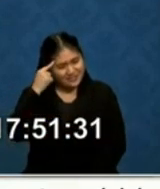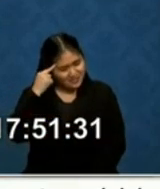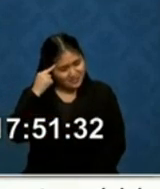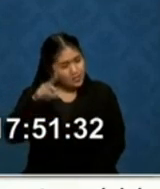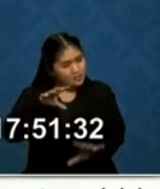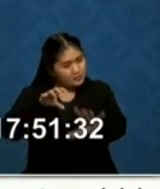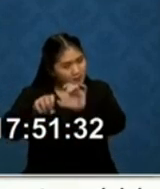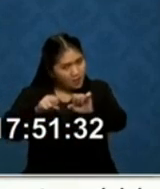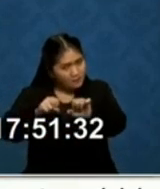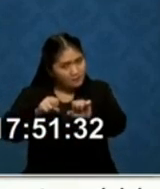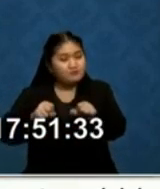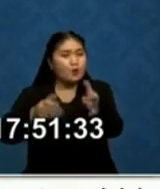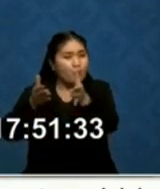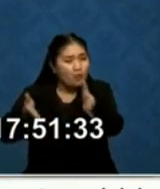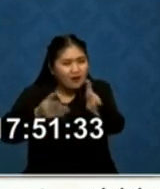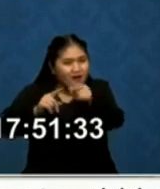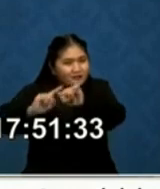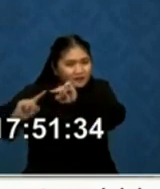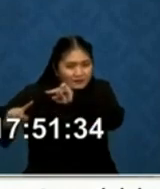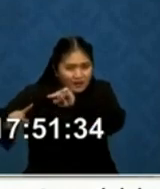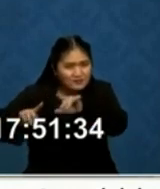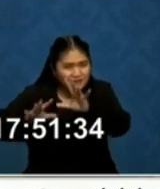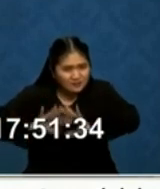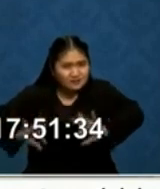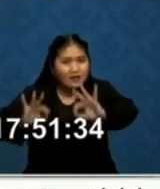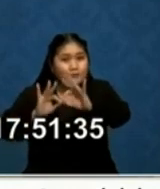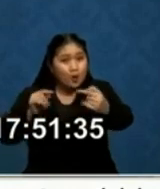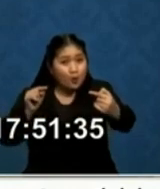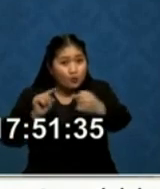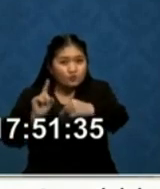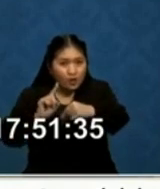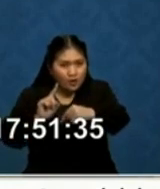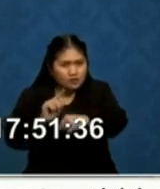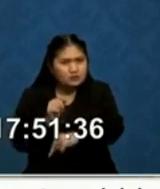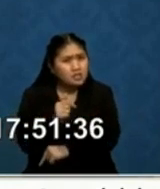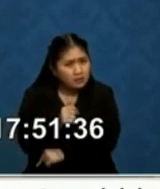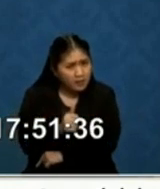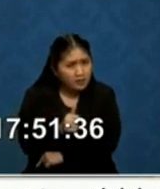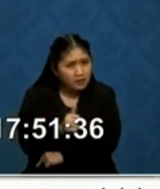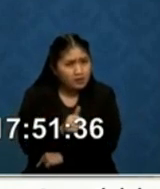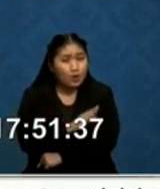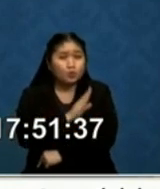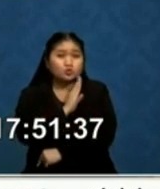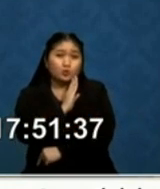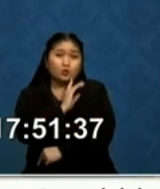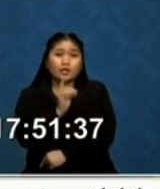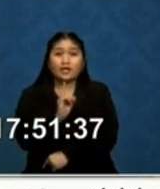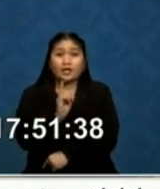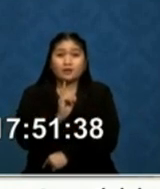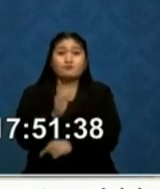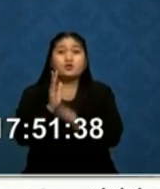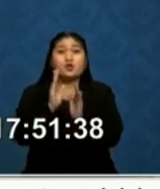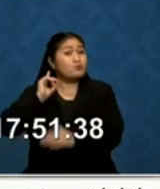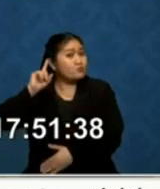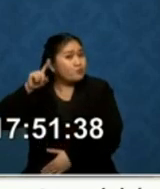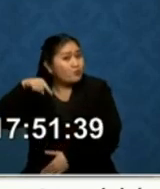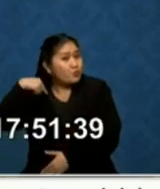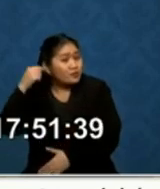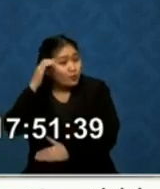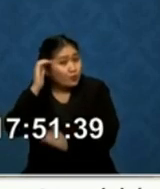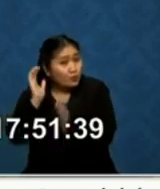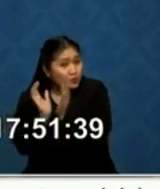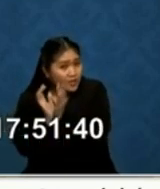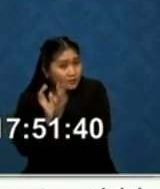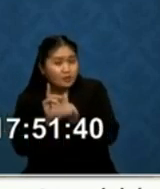ำคัญไม่น้อยไปกว่าตัวบทกฎหมายนั่นคือจะดีไหมนะคะหากเรามีพนักงานสอบสวนหญิงมีการใ